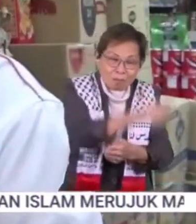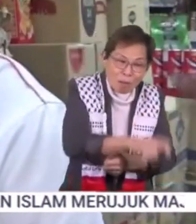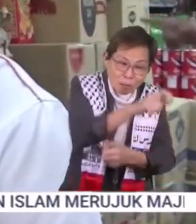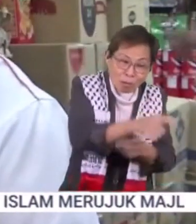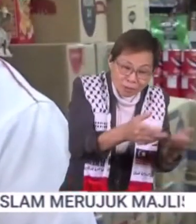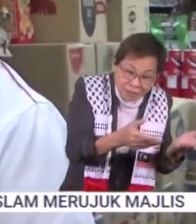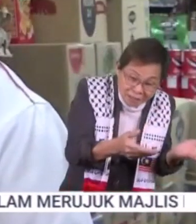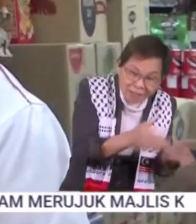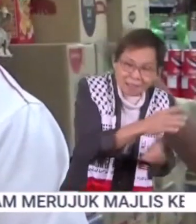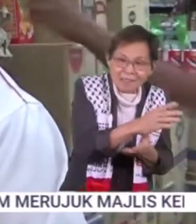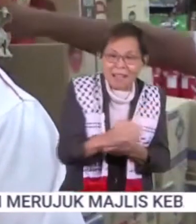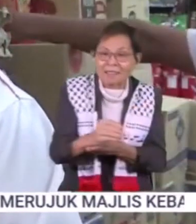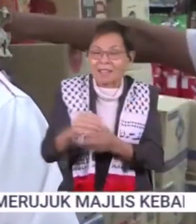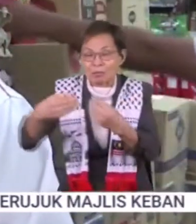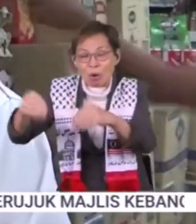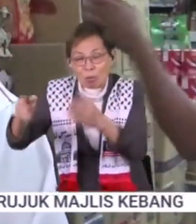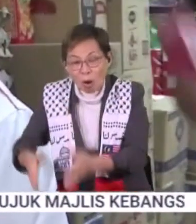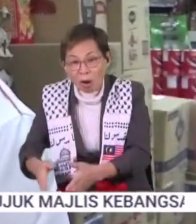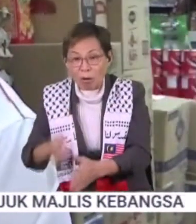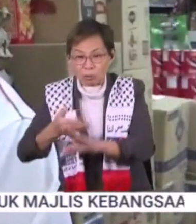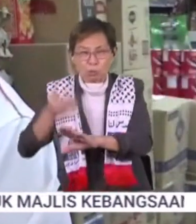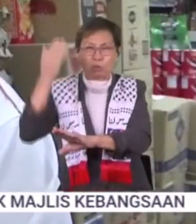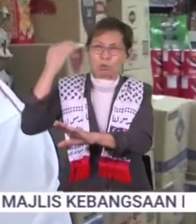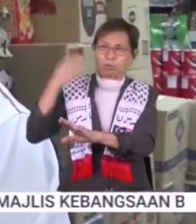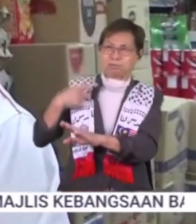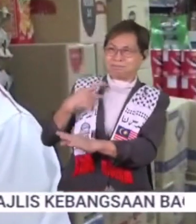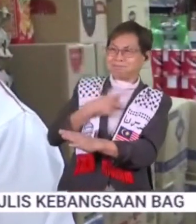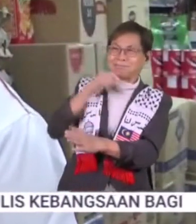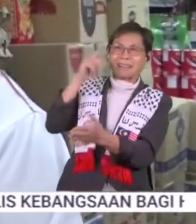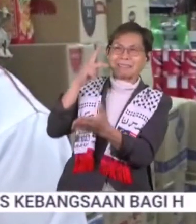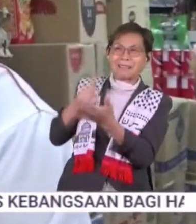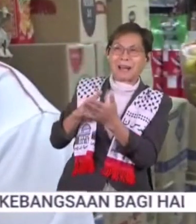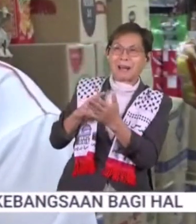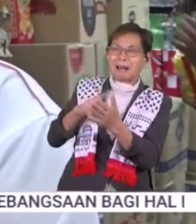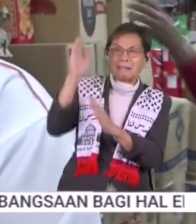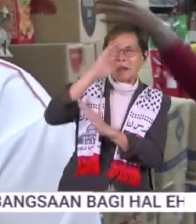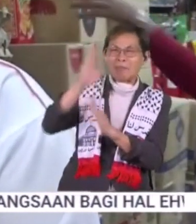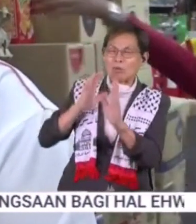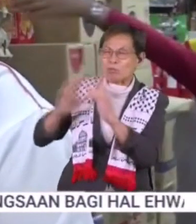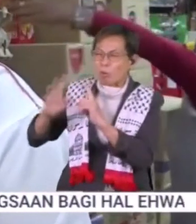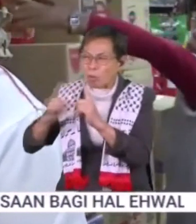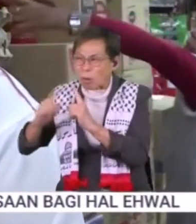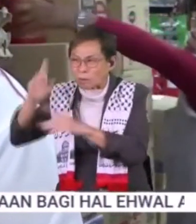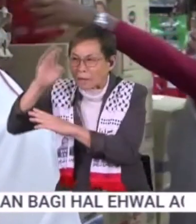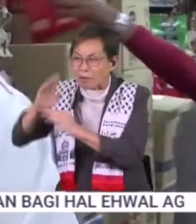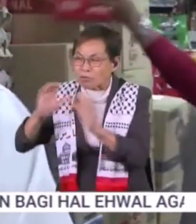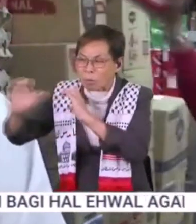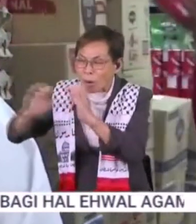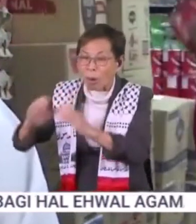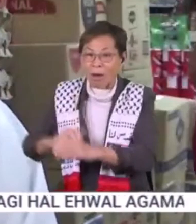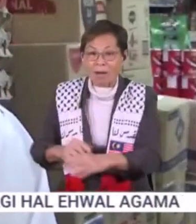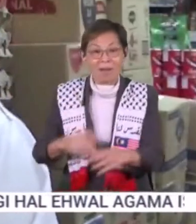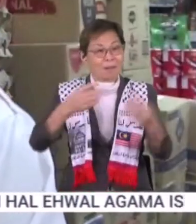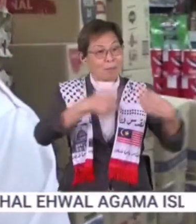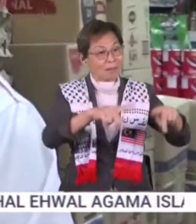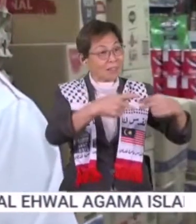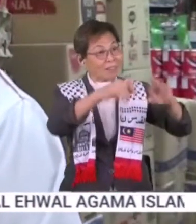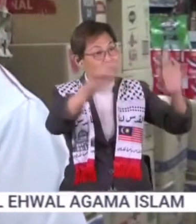ada dekat sini. Mungkin selama ni tak kenal orang sebelah, tak berbual. Bila datang ke pasar raya macam ni, beli barang, jumpa orang